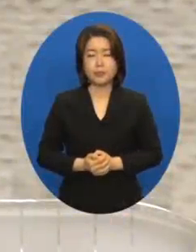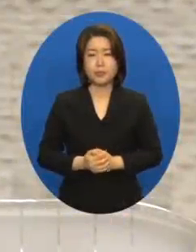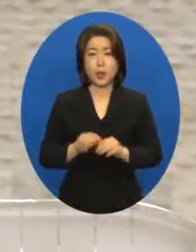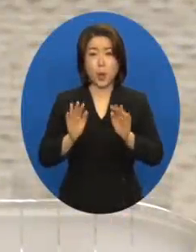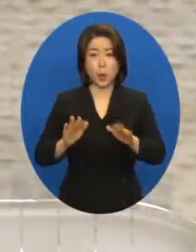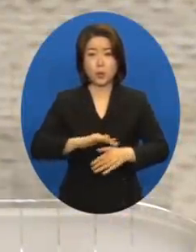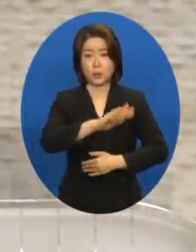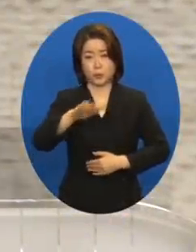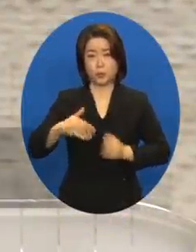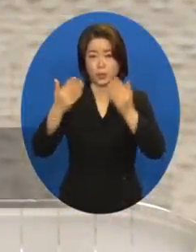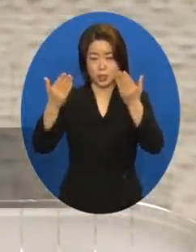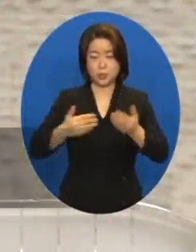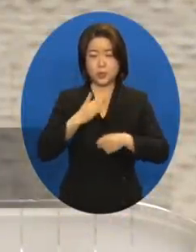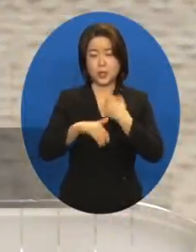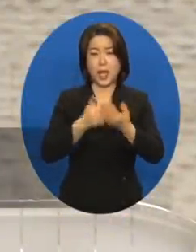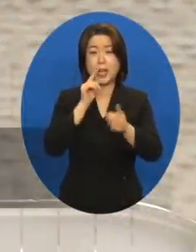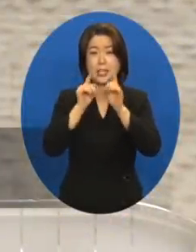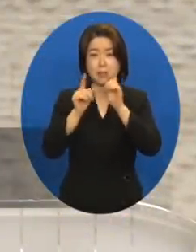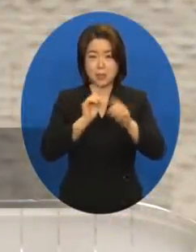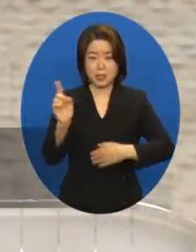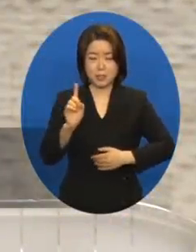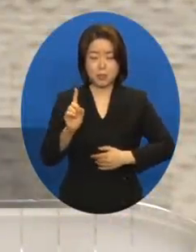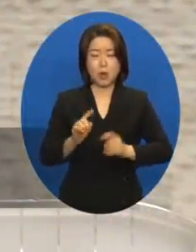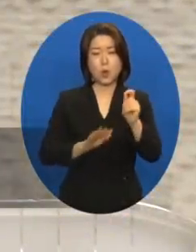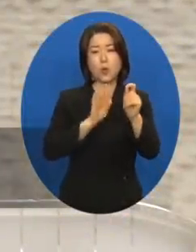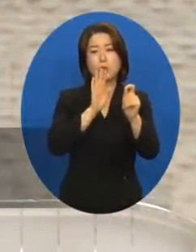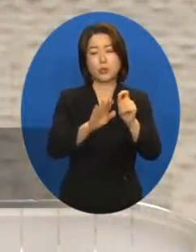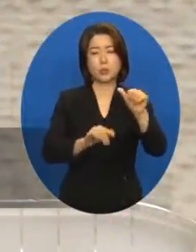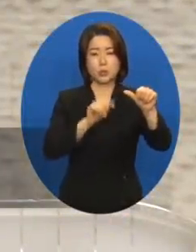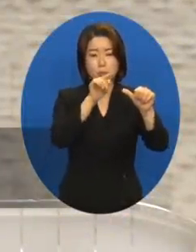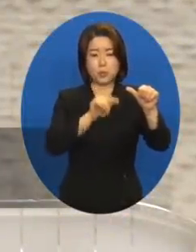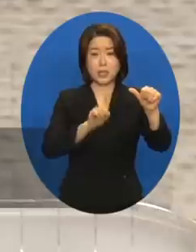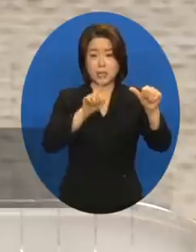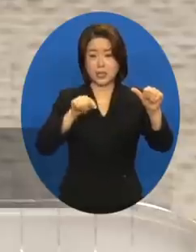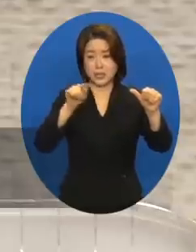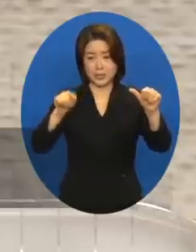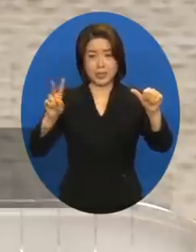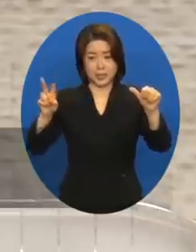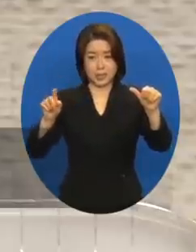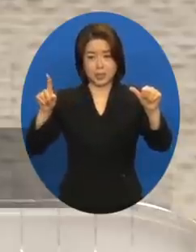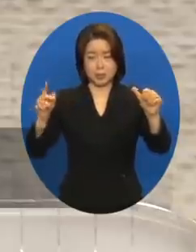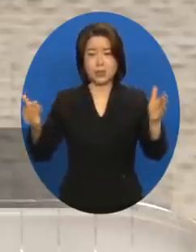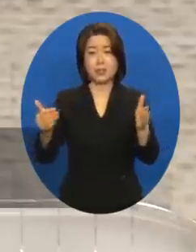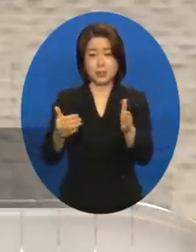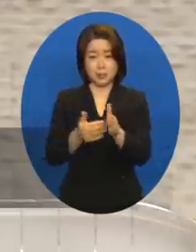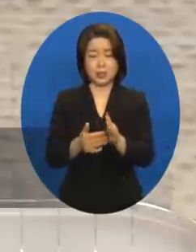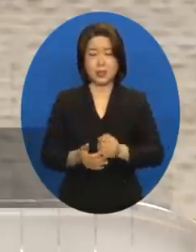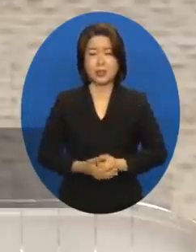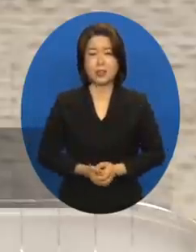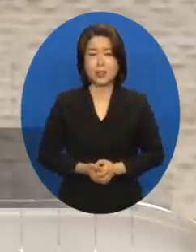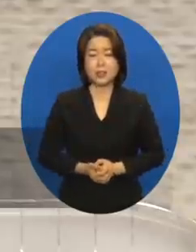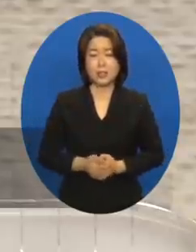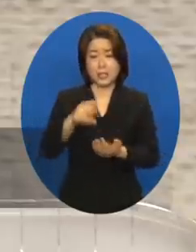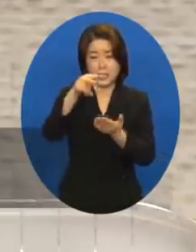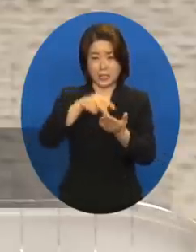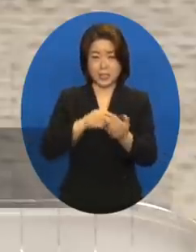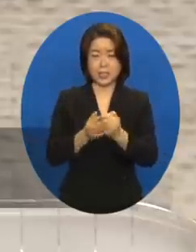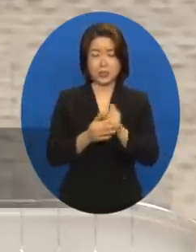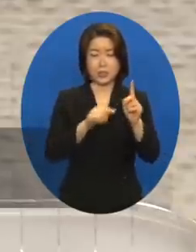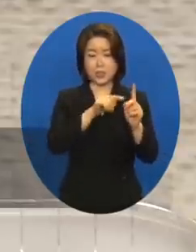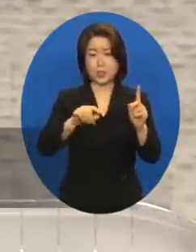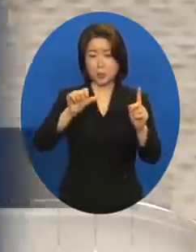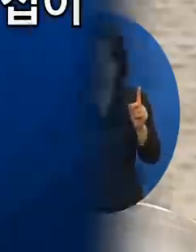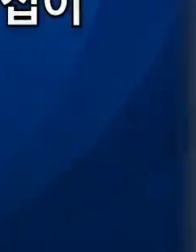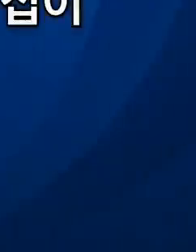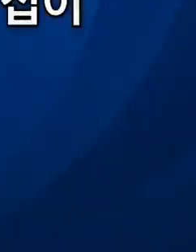오늘 우리에게 주시는 하나님의 말씀은 고린도후서 5장 1절에서 21 절입니다 봉독 은 1절에서